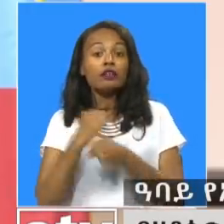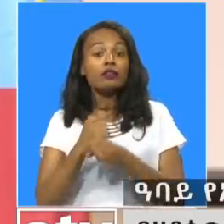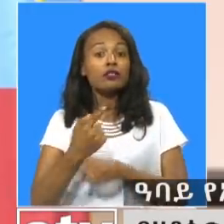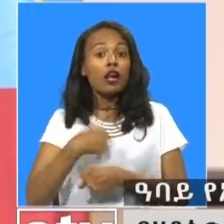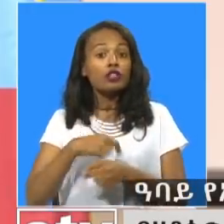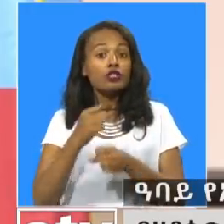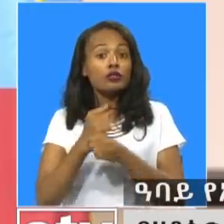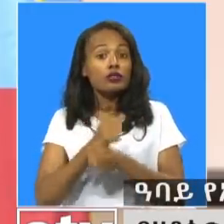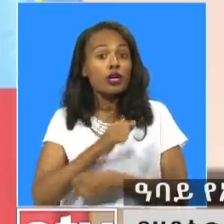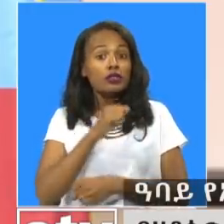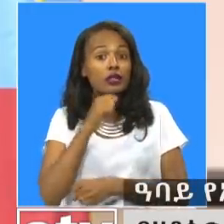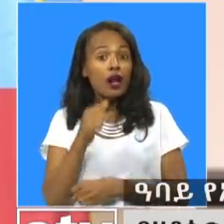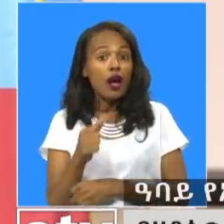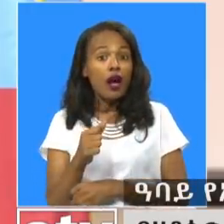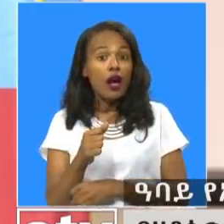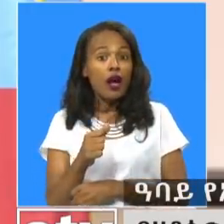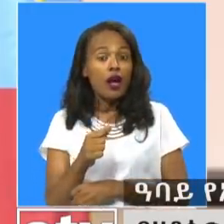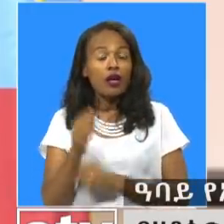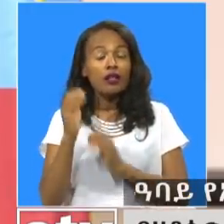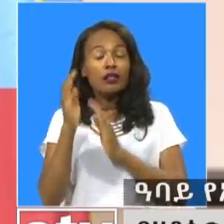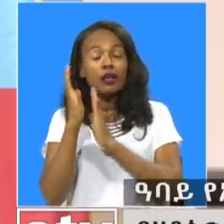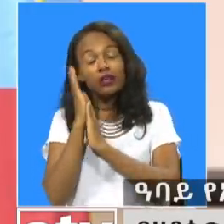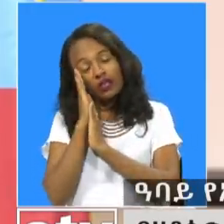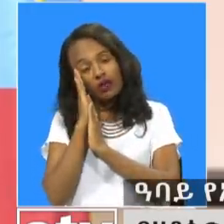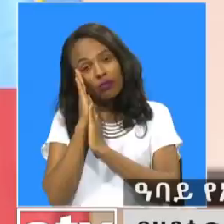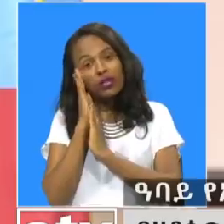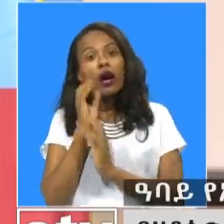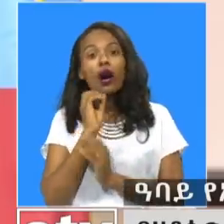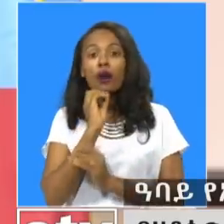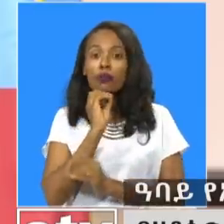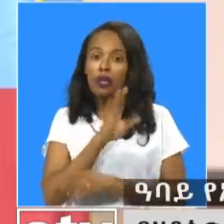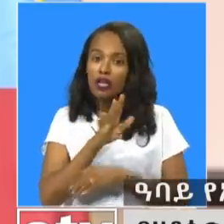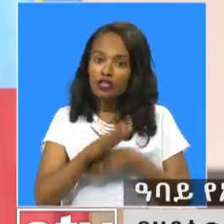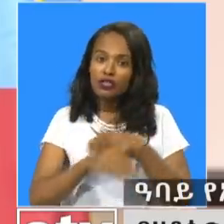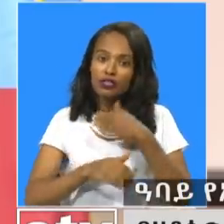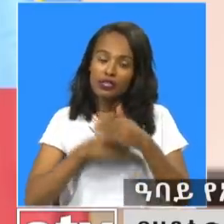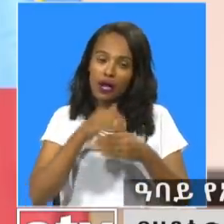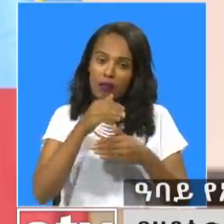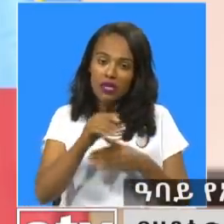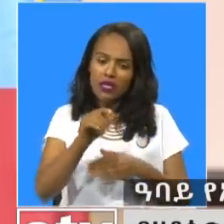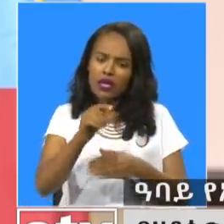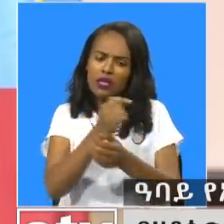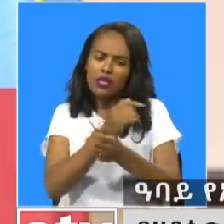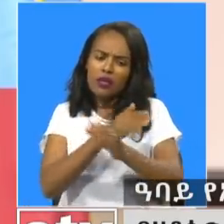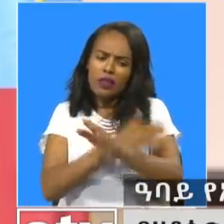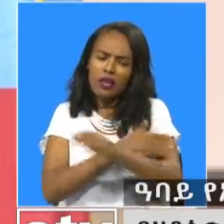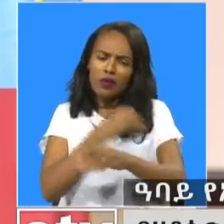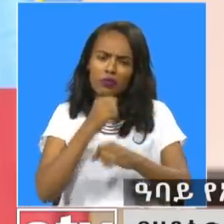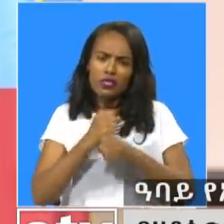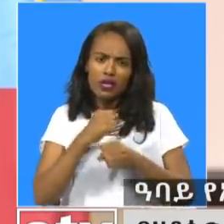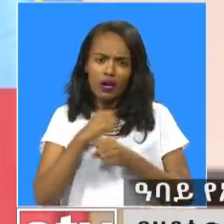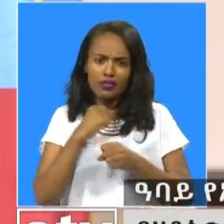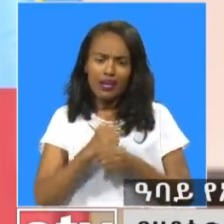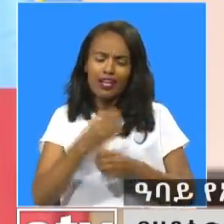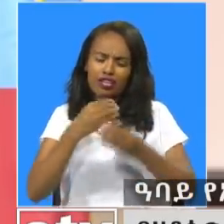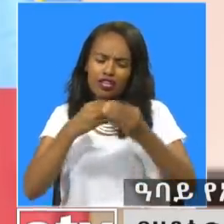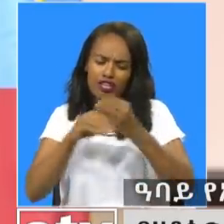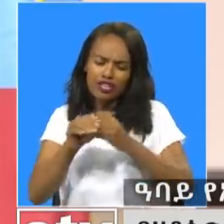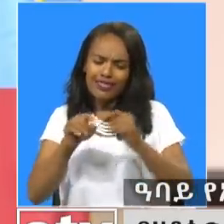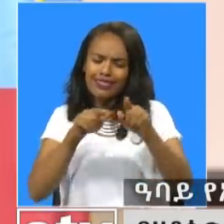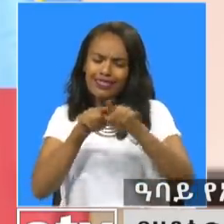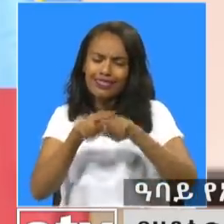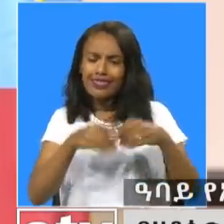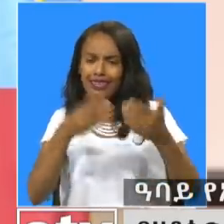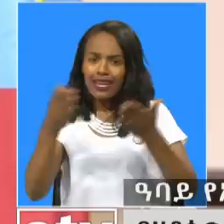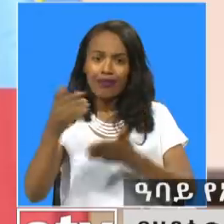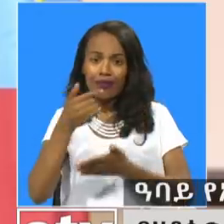ስራችንን ሳንሰራ ተኝተንበት አብላሽተን ስናበቃ ያን ለመታረም የሚሰራ ስራ ደግሞ ተሸጠ ድርድር